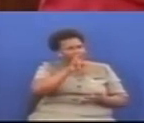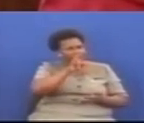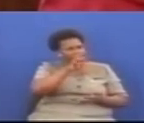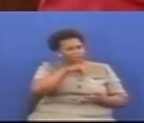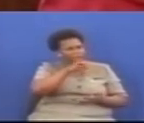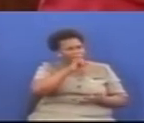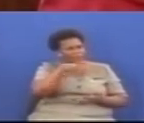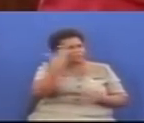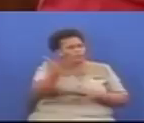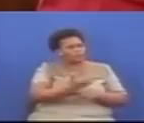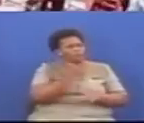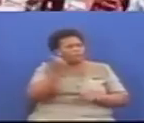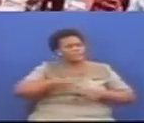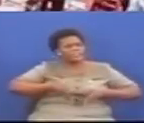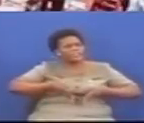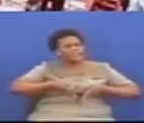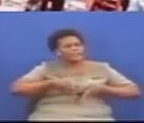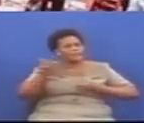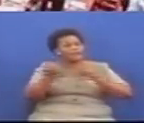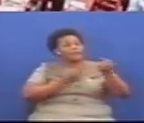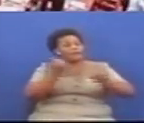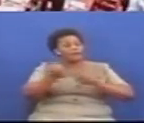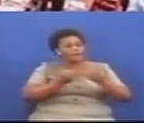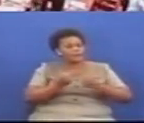hiyo kubwa? Asante sana Mheshimiwa Spika.